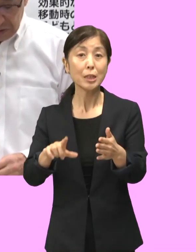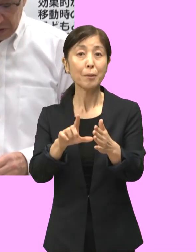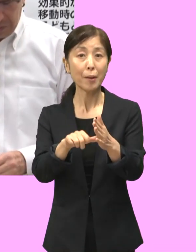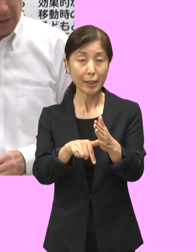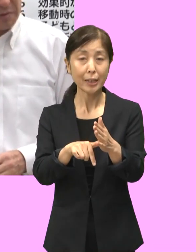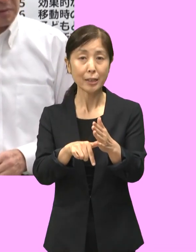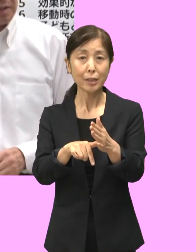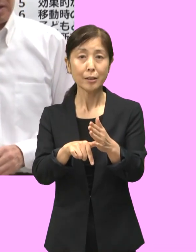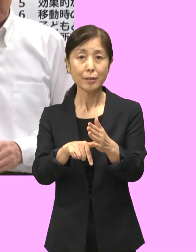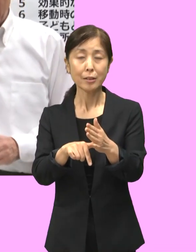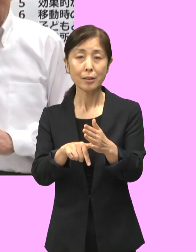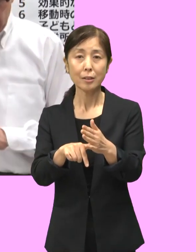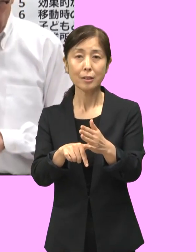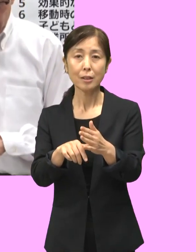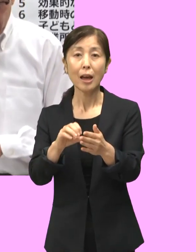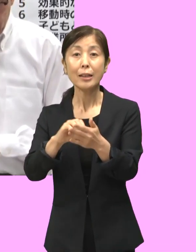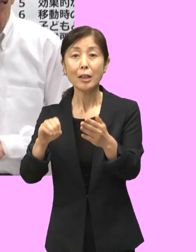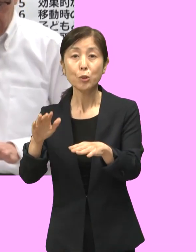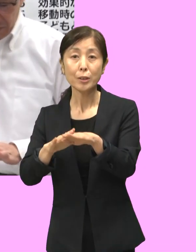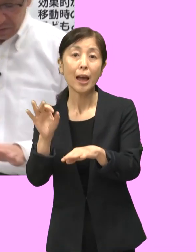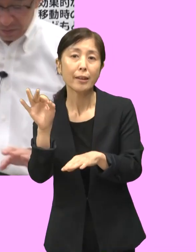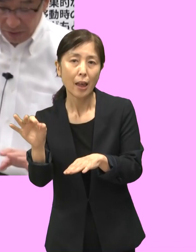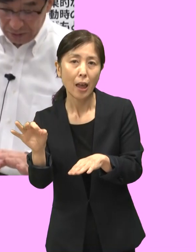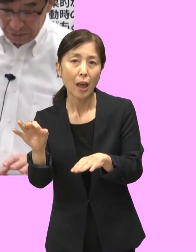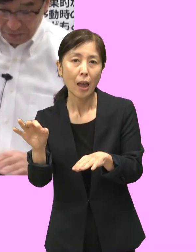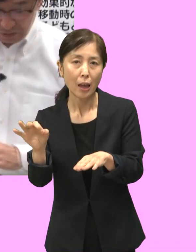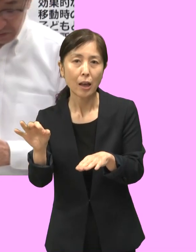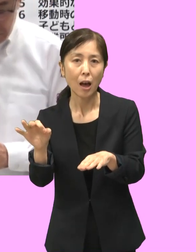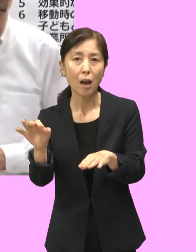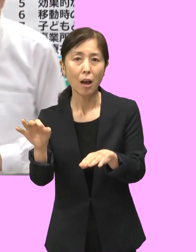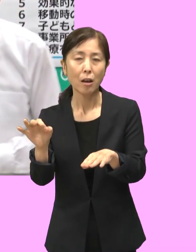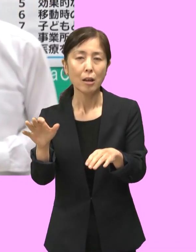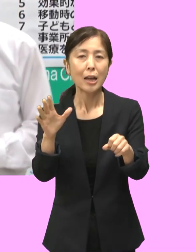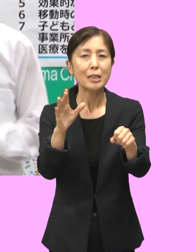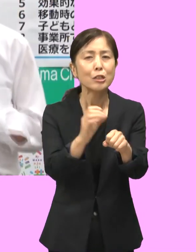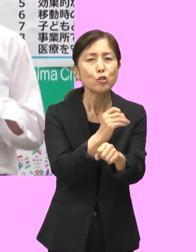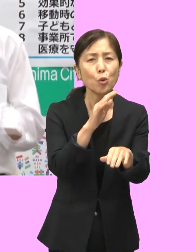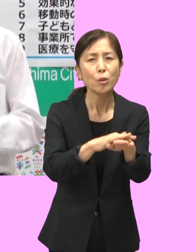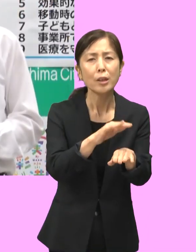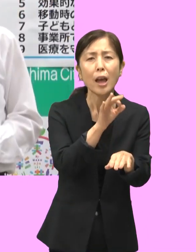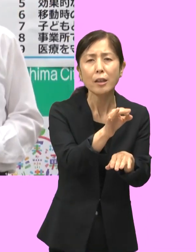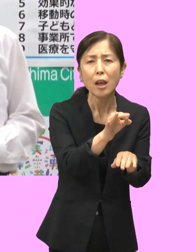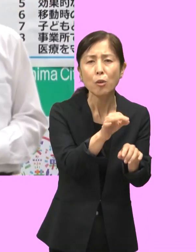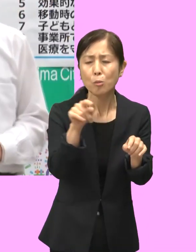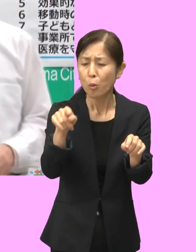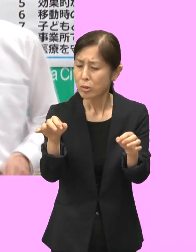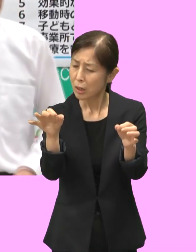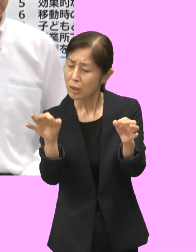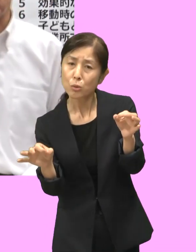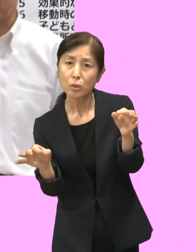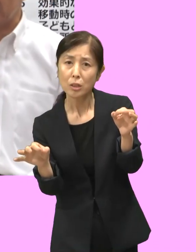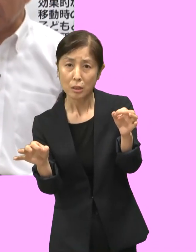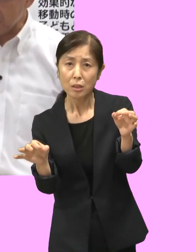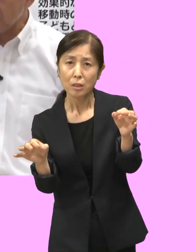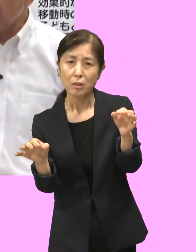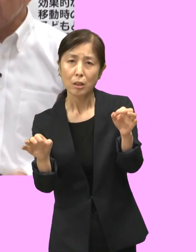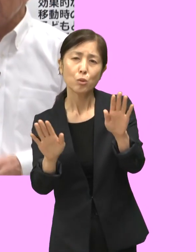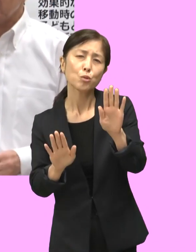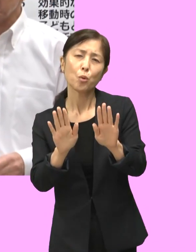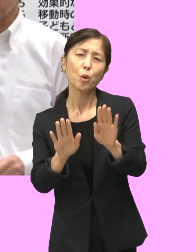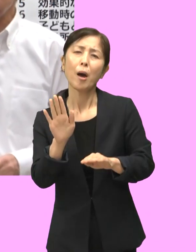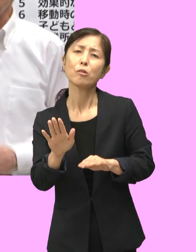その退職手当が雇用保険の失業手当よりも 低いケースが生じ得